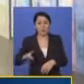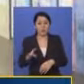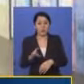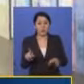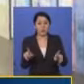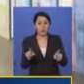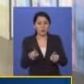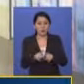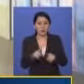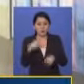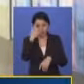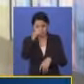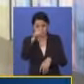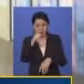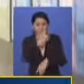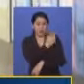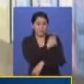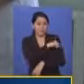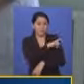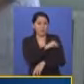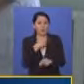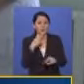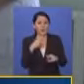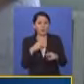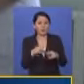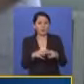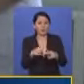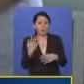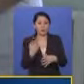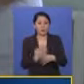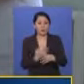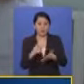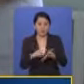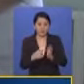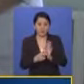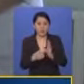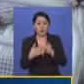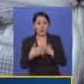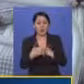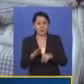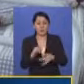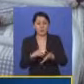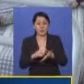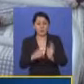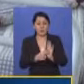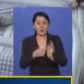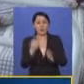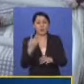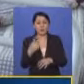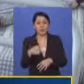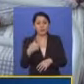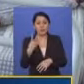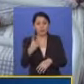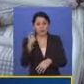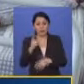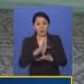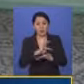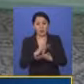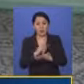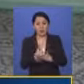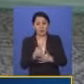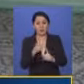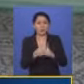сонымен қатар осы жылы мерекелік күтім мен паллиативтік көмек палаталары ашылған. Биыл бұл бөлім 24 адамды қабылдапты. Мамандар